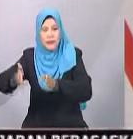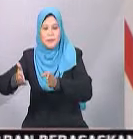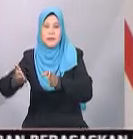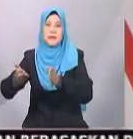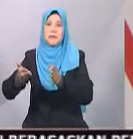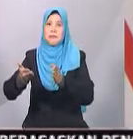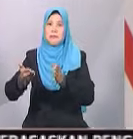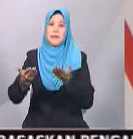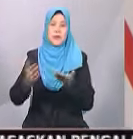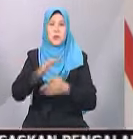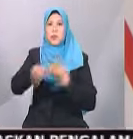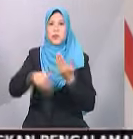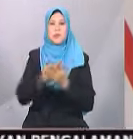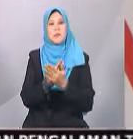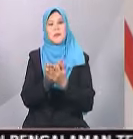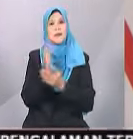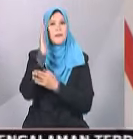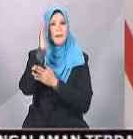lockdown dan sebagainya telah